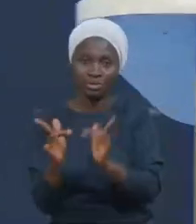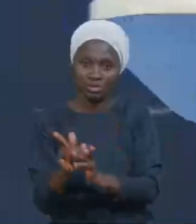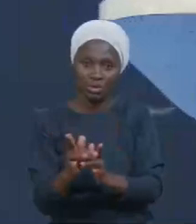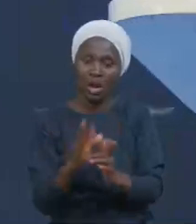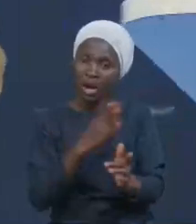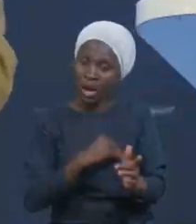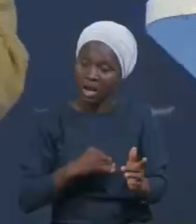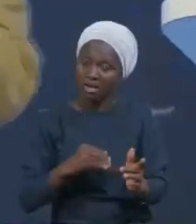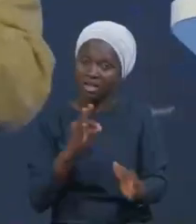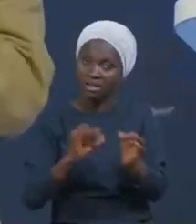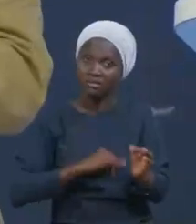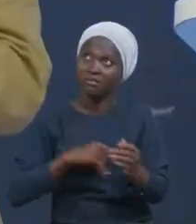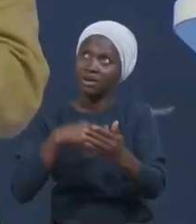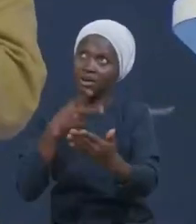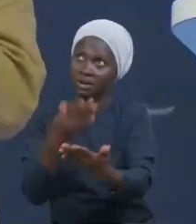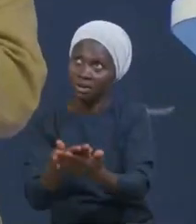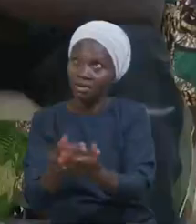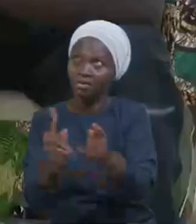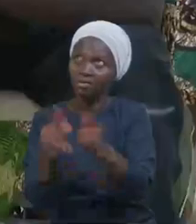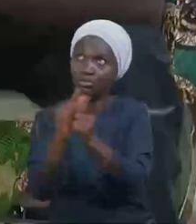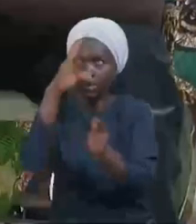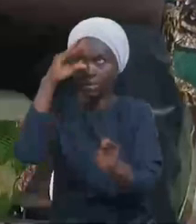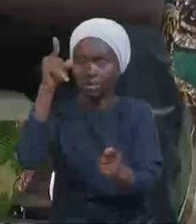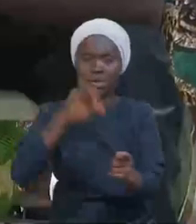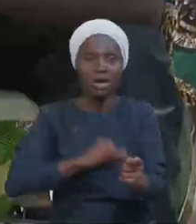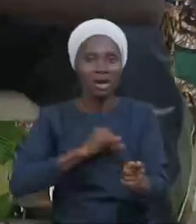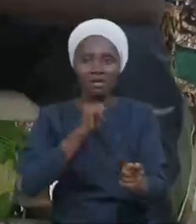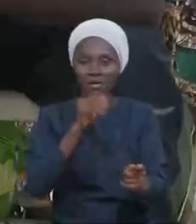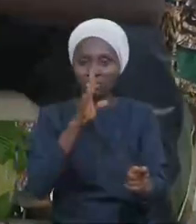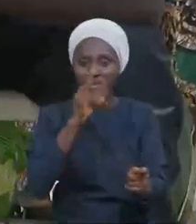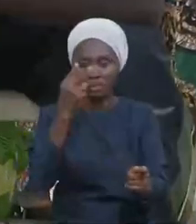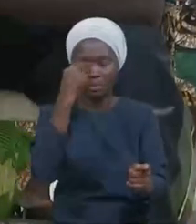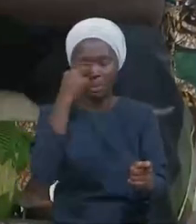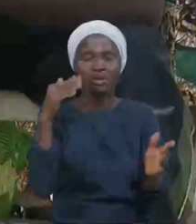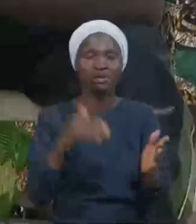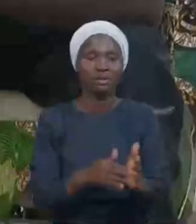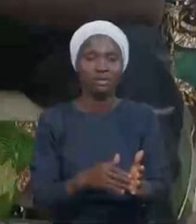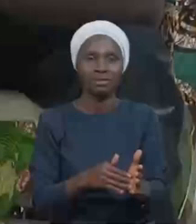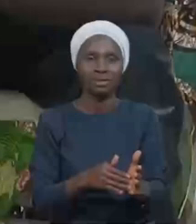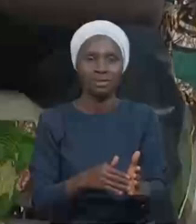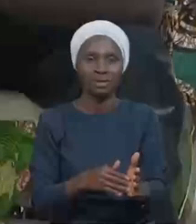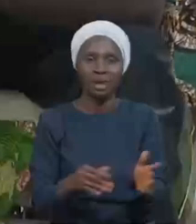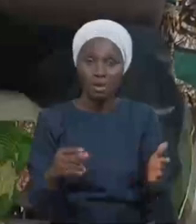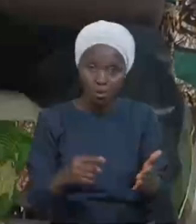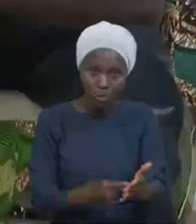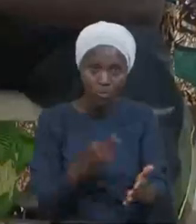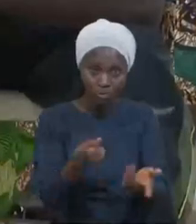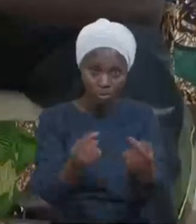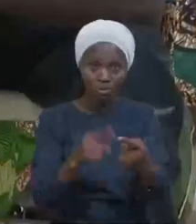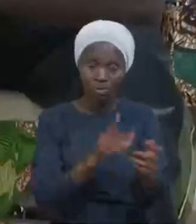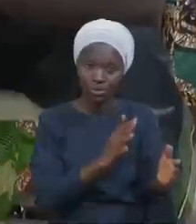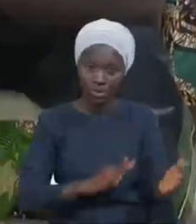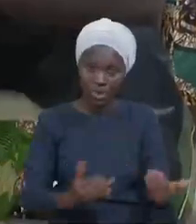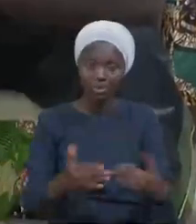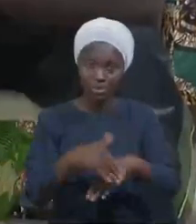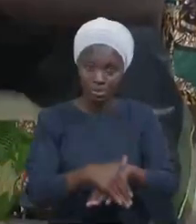ne serai plus aveugle. Et une fois que tu viens à Christ ce soir, tu ne seras plus aveugle. Une fois que